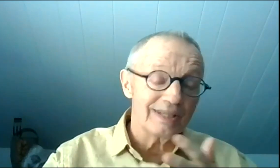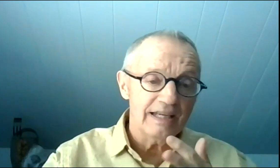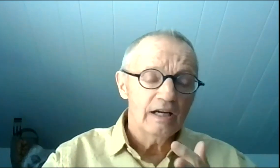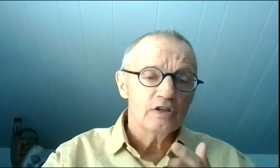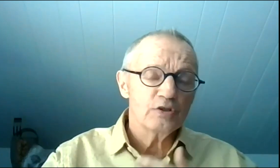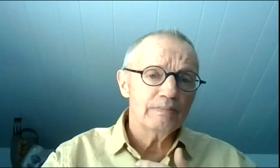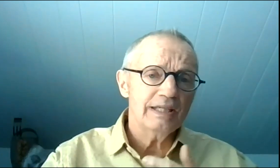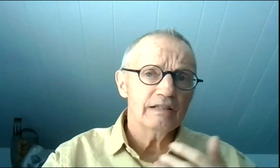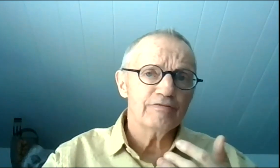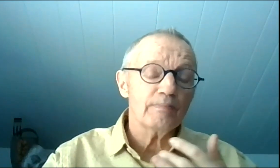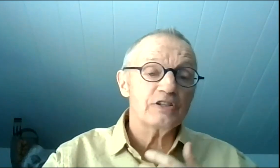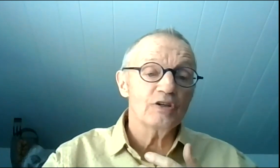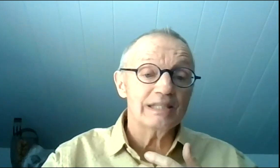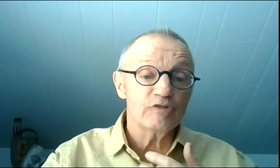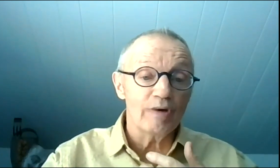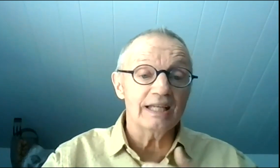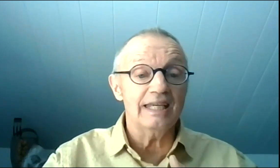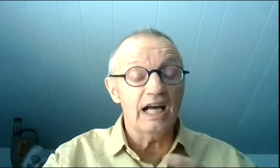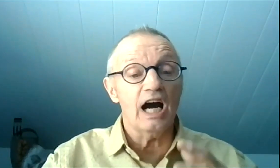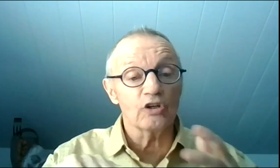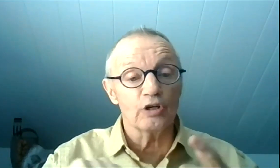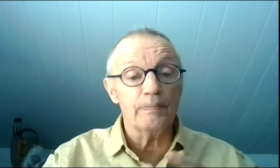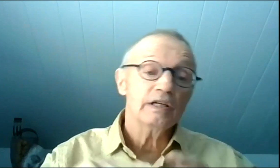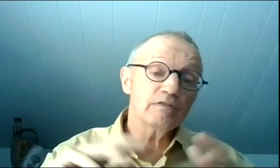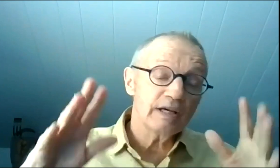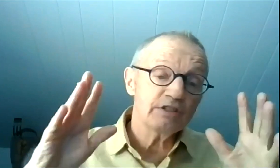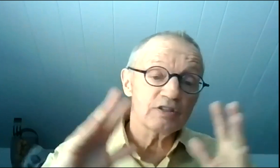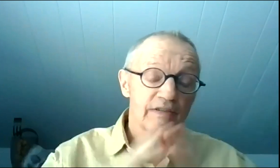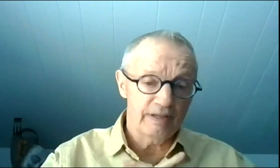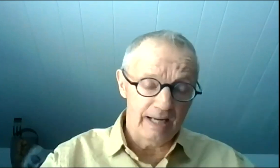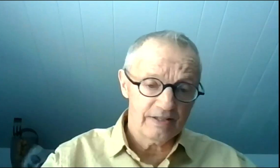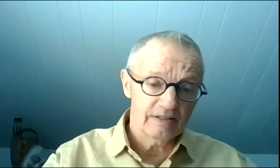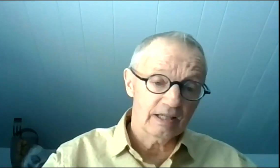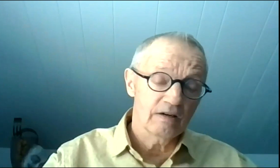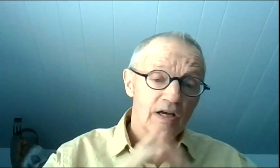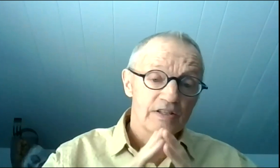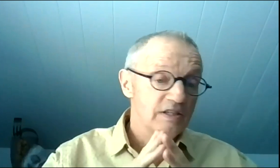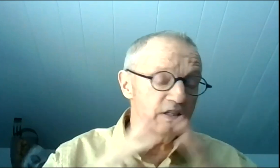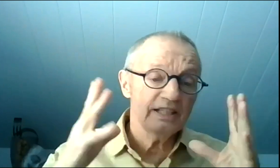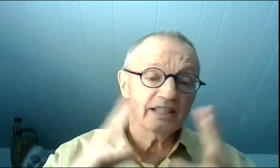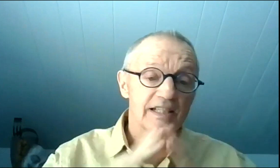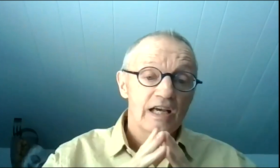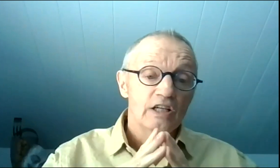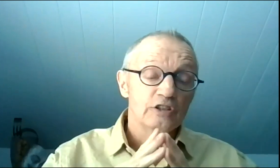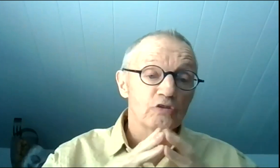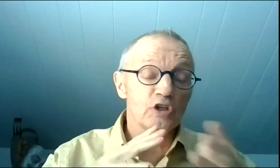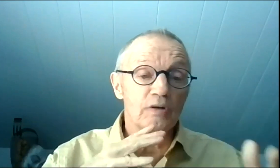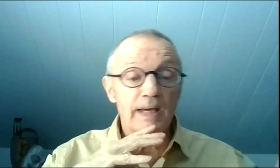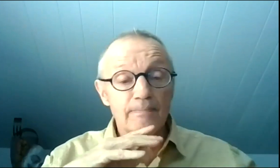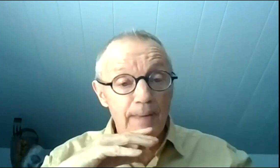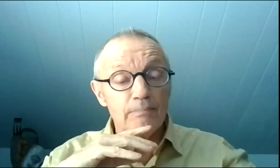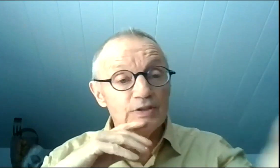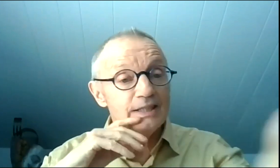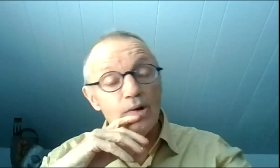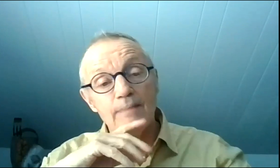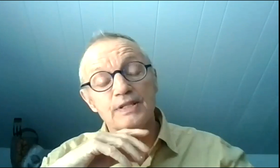les prix, sur mes formations individuelles et en groupe. Vous avez jusqu'à fin mars. D'accord? Il y en intéresse. D'autres choses,